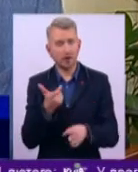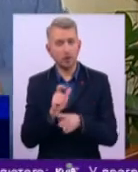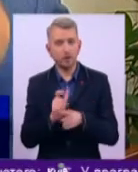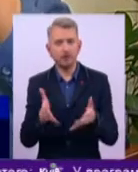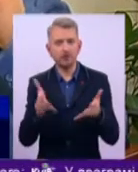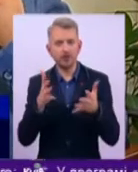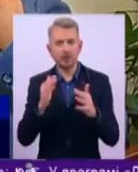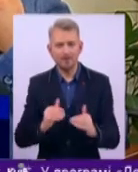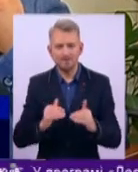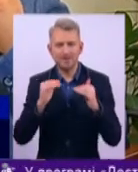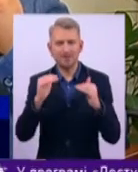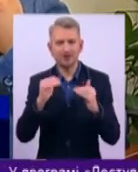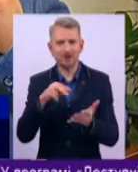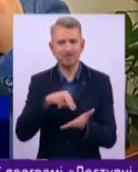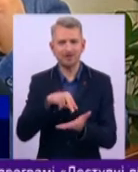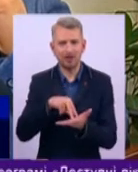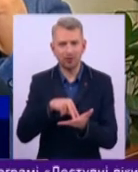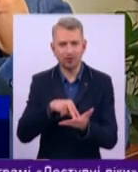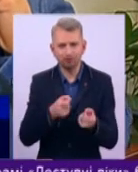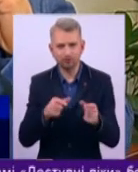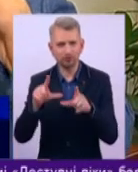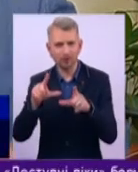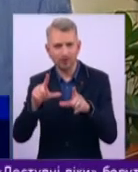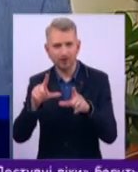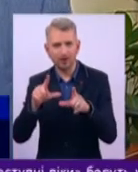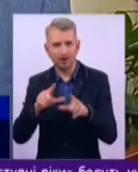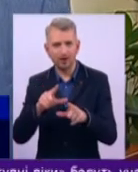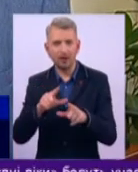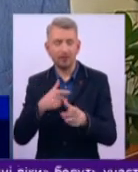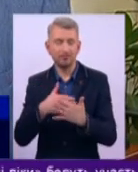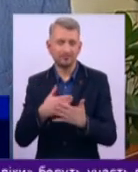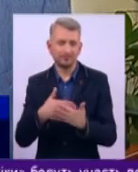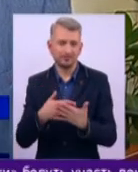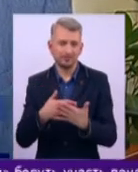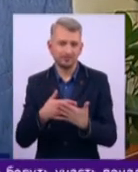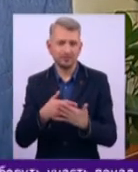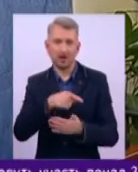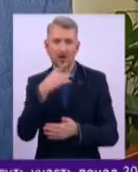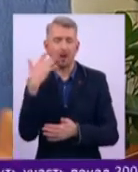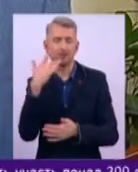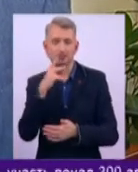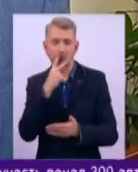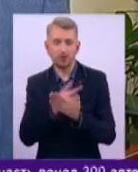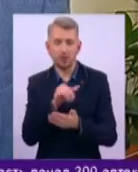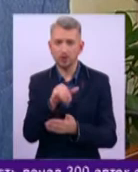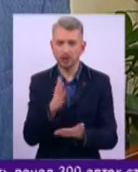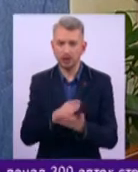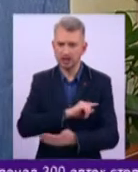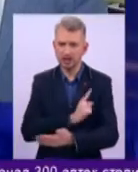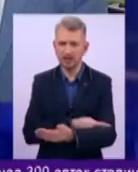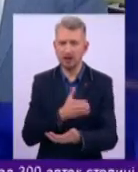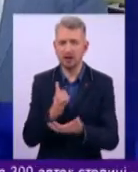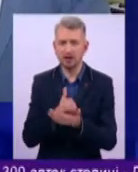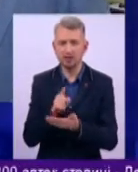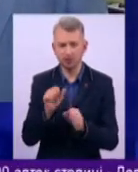чітко підвищенням цих ставок, умовно кажучи, Сполучені Штати демонструють, що в них є сильна карта, якою